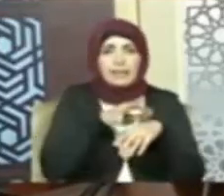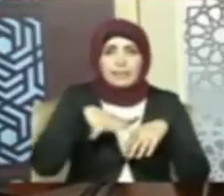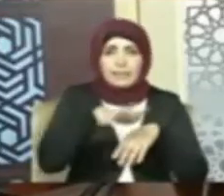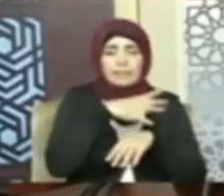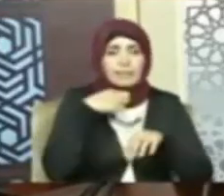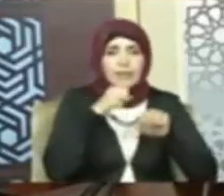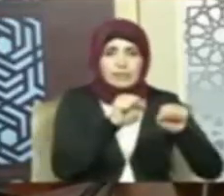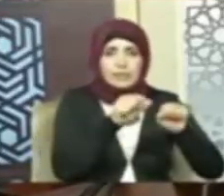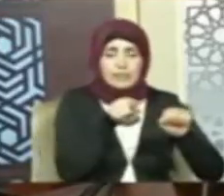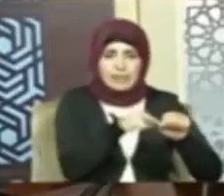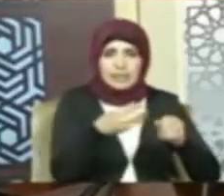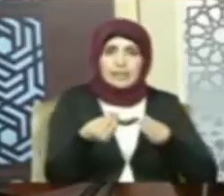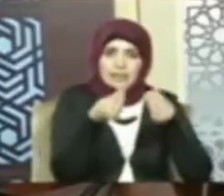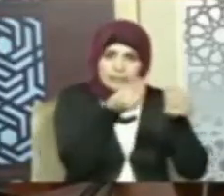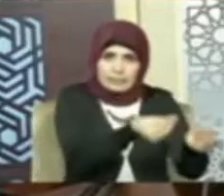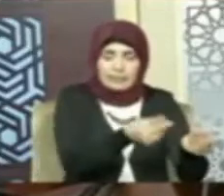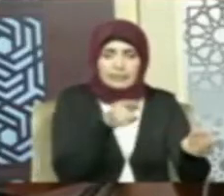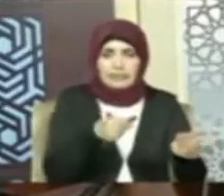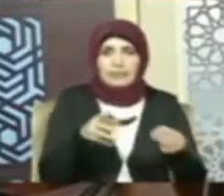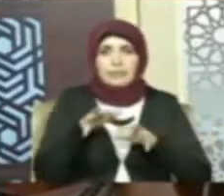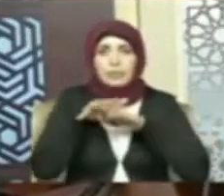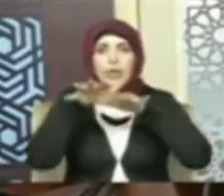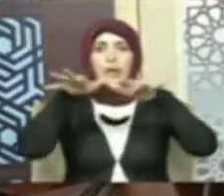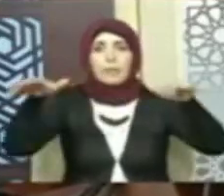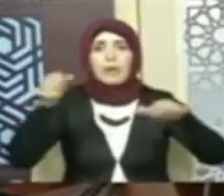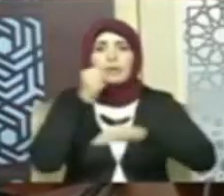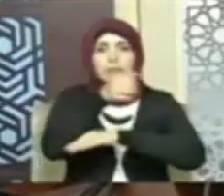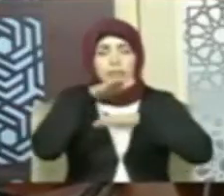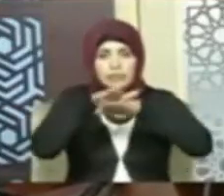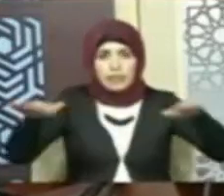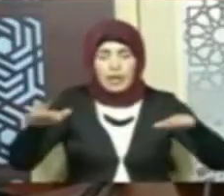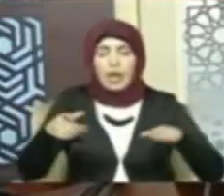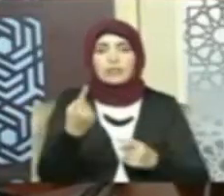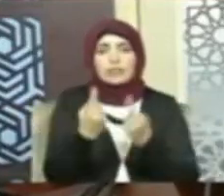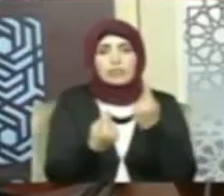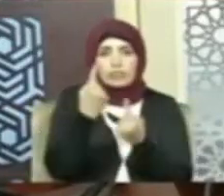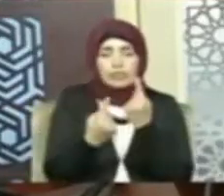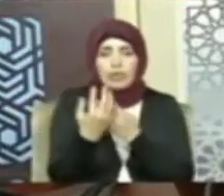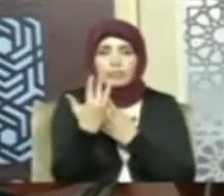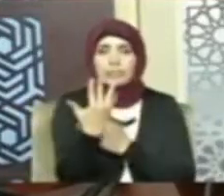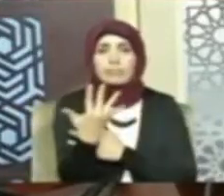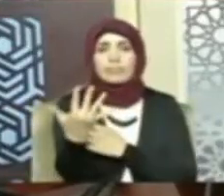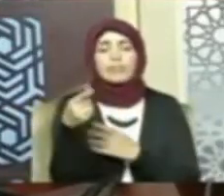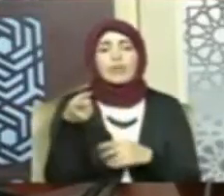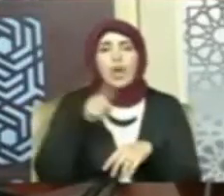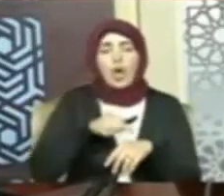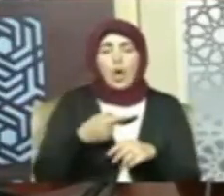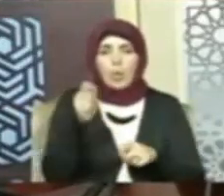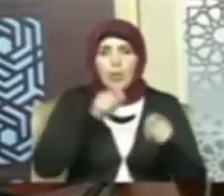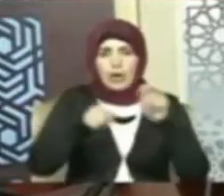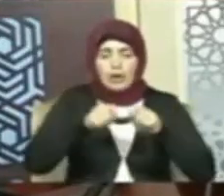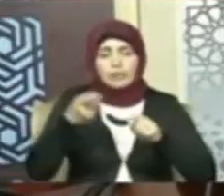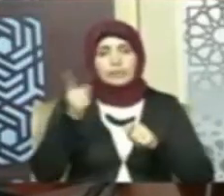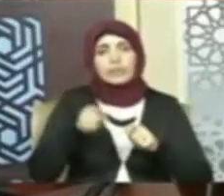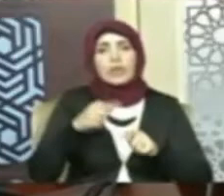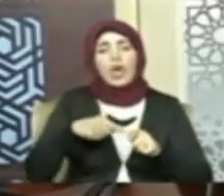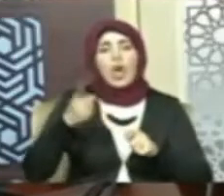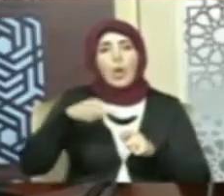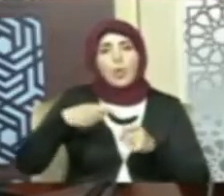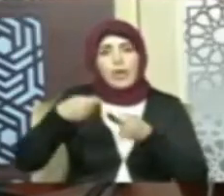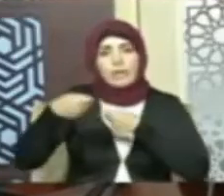الناس وعمارة الأرض زراعة وتجارة وصناعة وإيجاد فرص